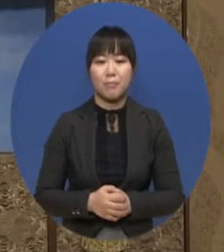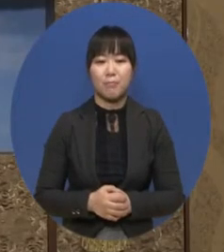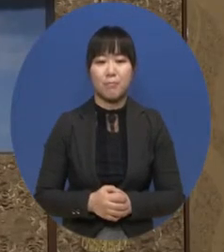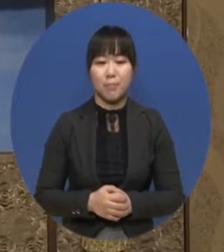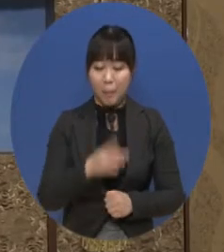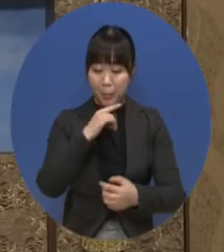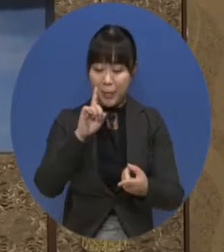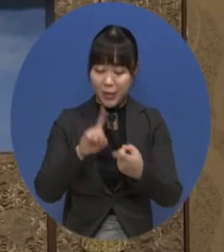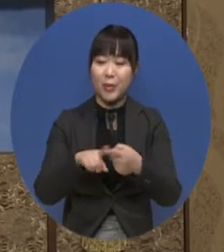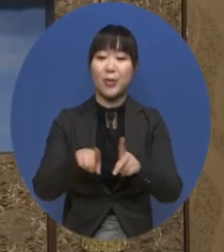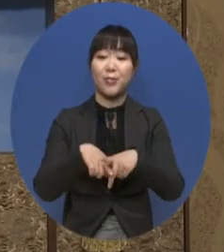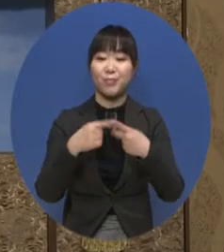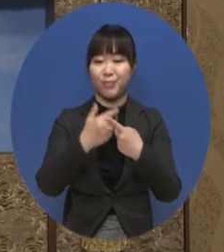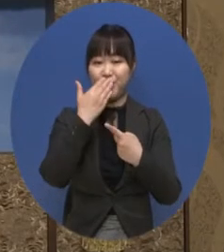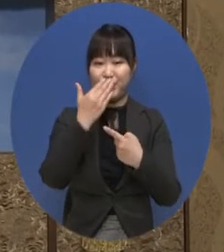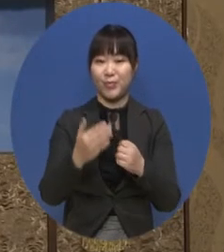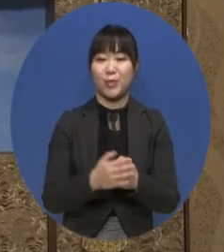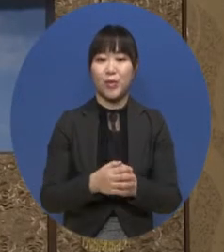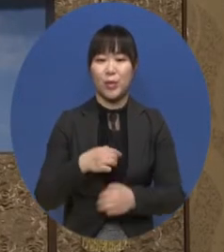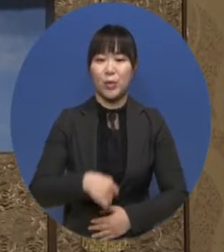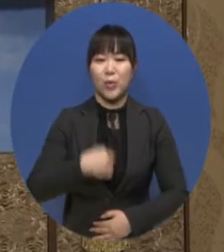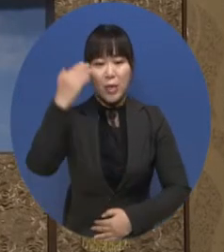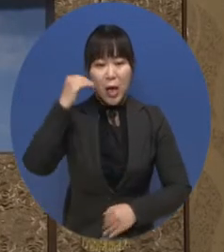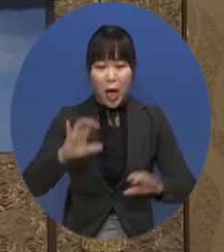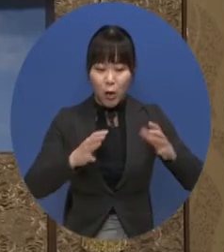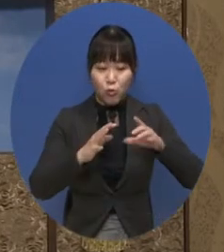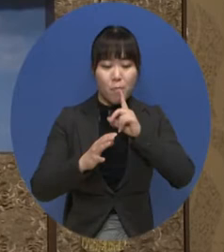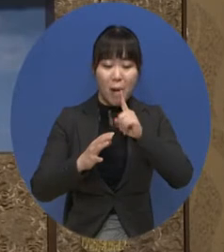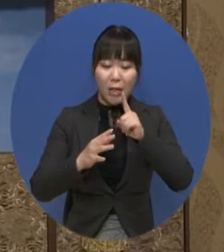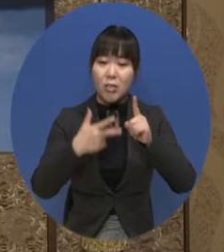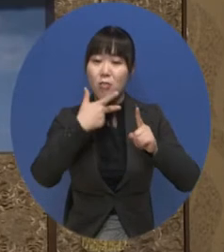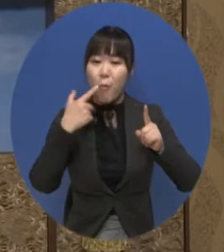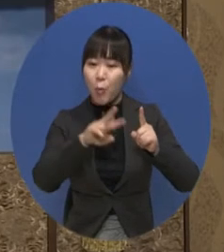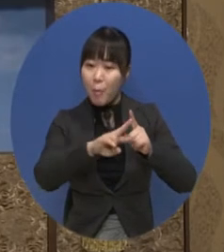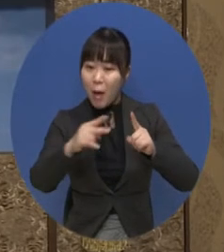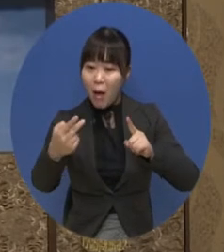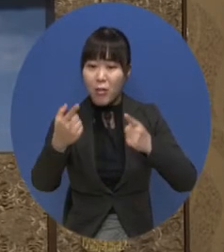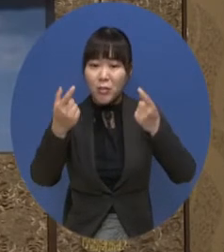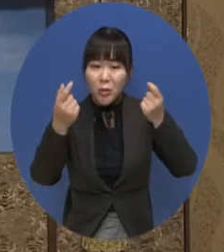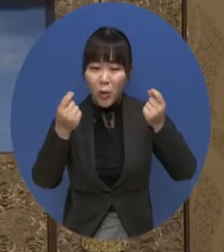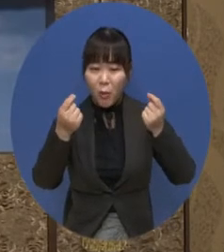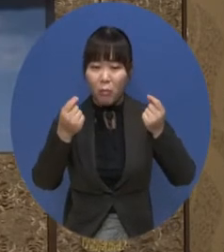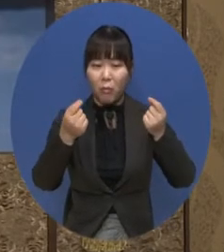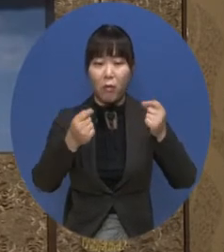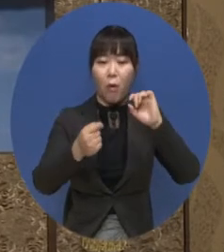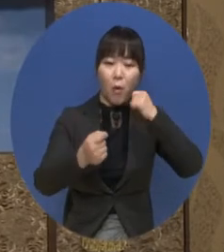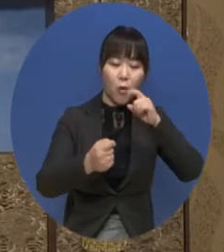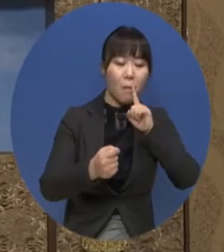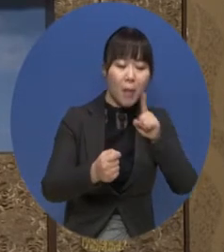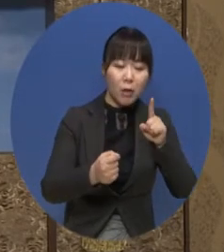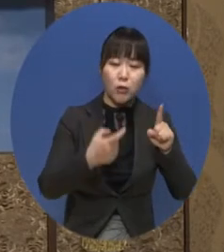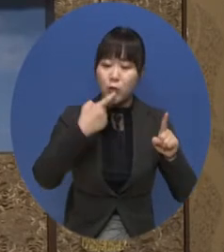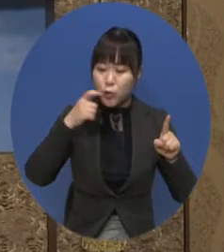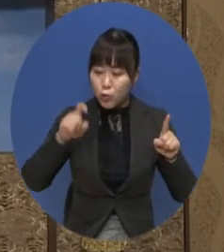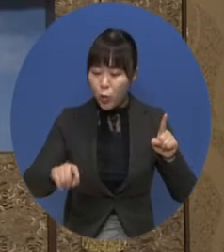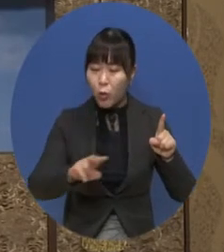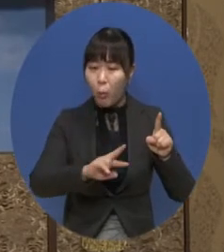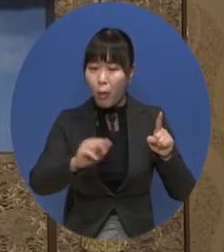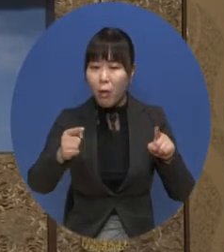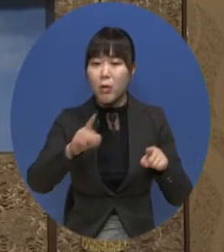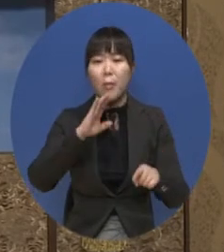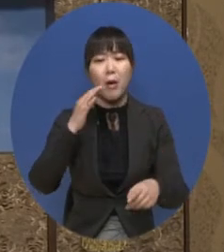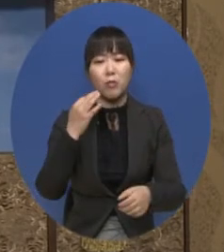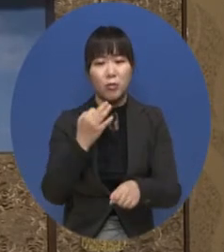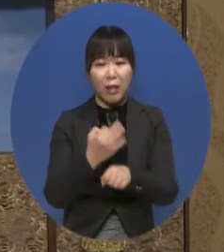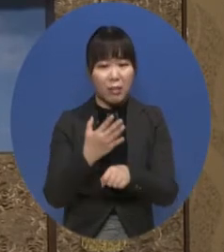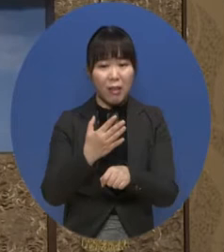그대로 이해하시면 되는데 사실 한국말을 영어로 번역하는 것처럼 어려운 말을 쉬운 걸로 바꾸는 건 굉장히 단순한